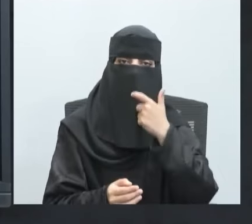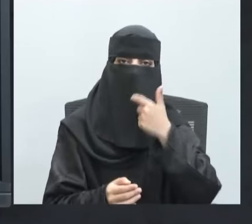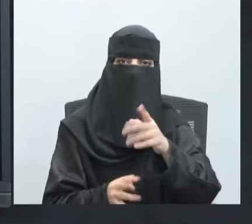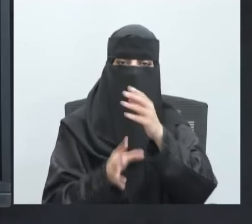دمتم بود